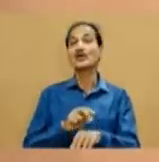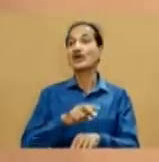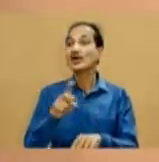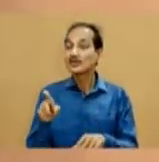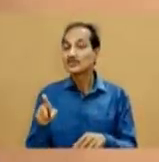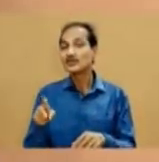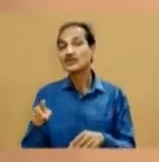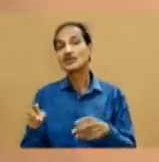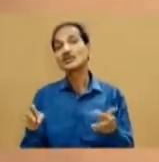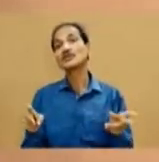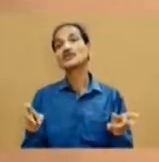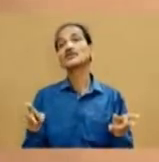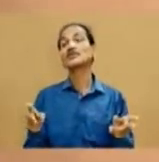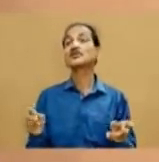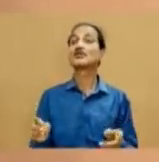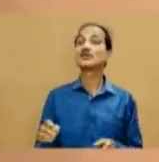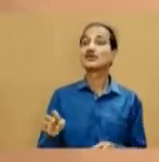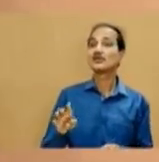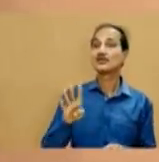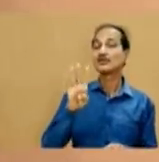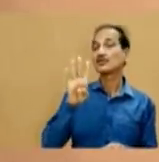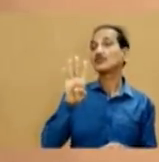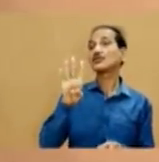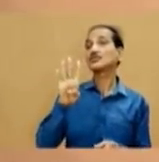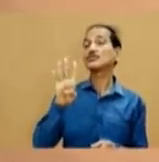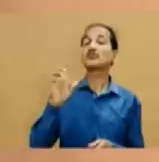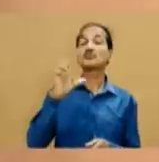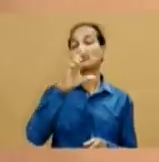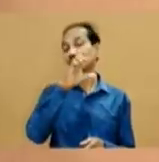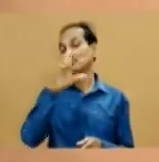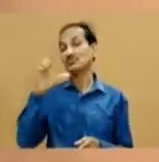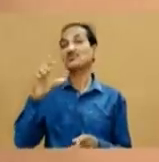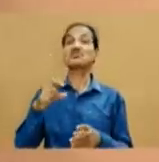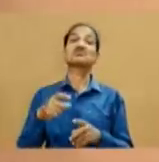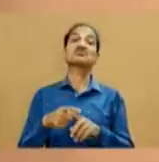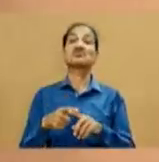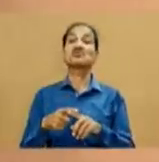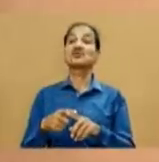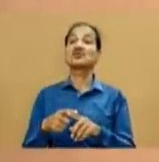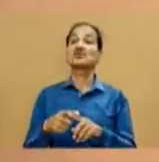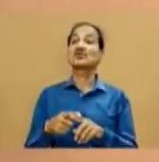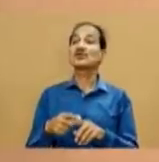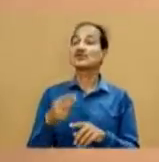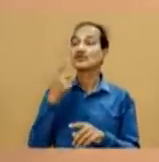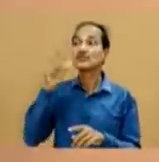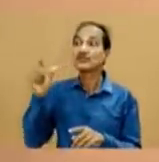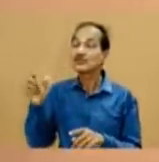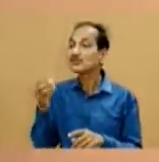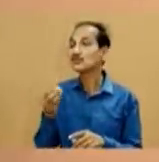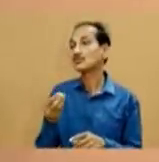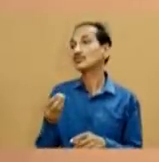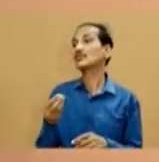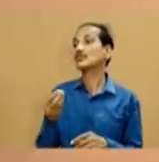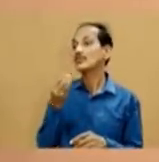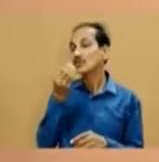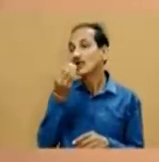4.5 କୋଟି ଓଡ଼ିଶାବାସୀଙ୍କ ମୁହଁକୁ ଆହାର ନିଶ୍ଚୟ ପହଞ୍ଚିଛି। ତେବେ ଏହି 4.5 କୋଟି